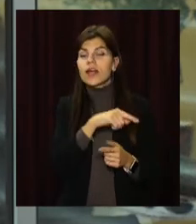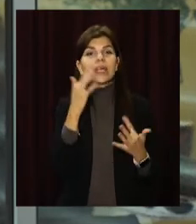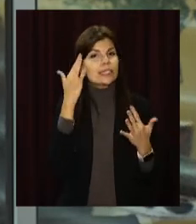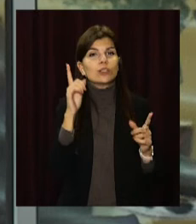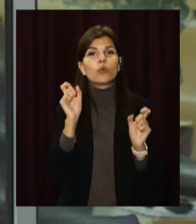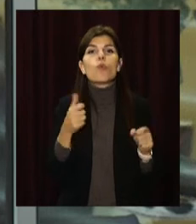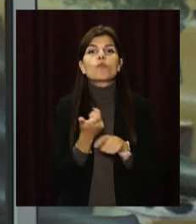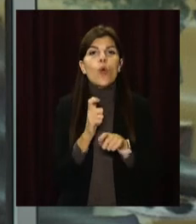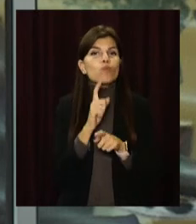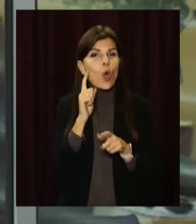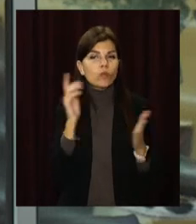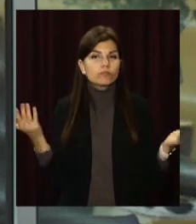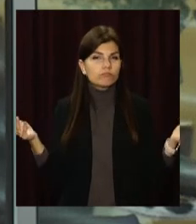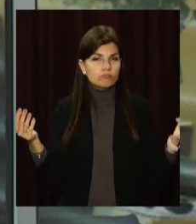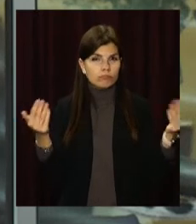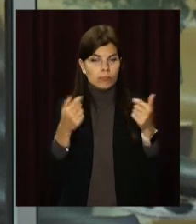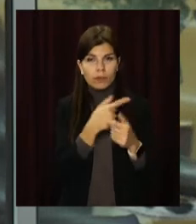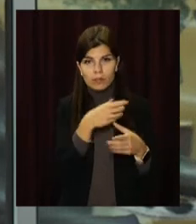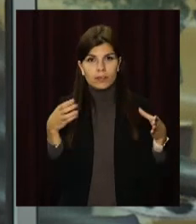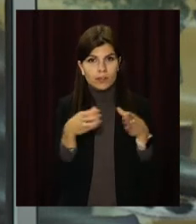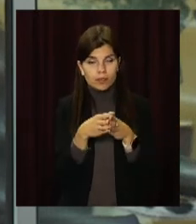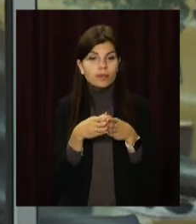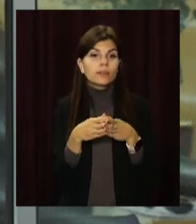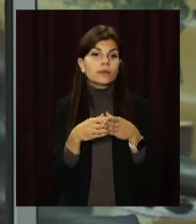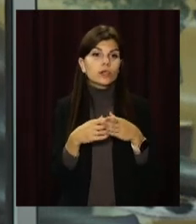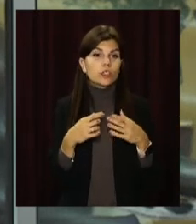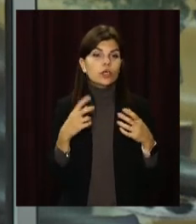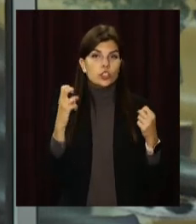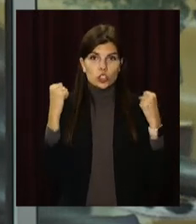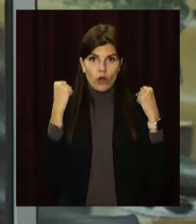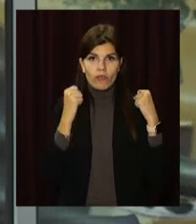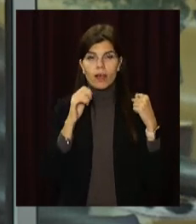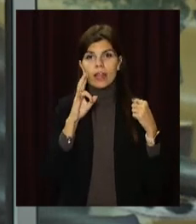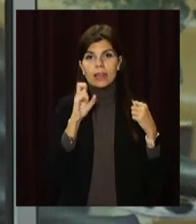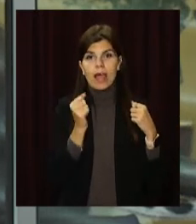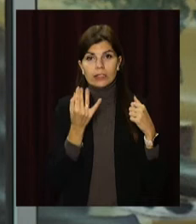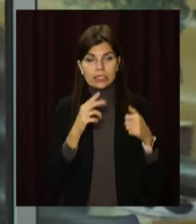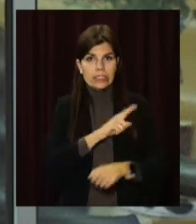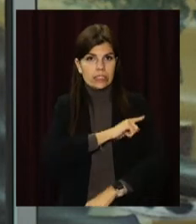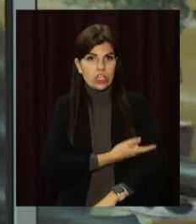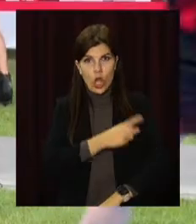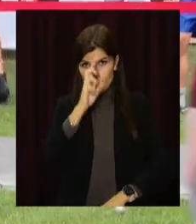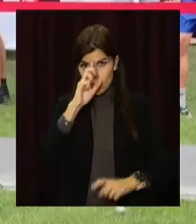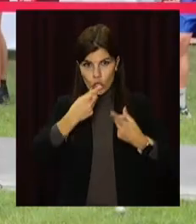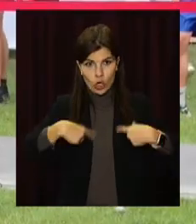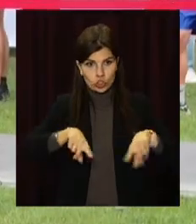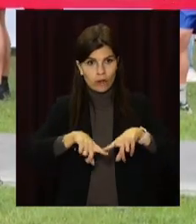спорту якомога більше молоді. Фестиваль пройшов під гаслом «Здорова нація – сила держави».